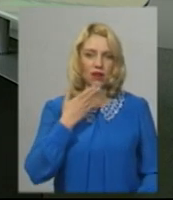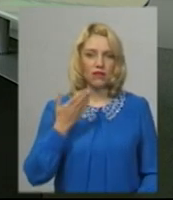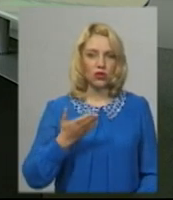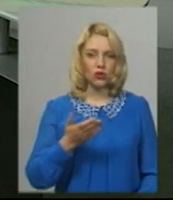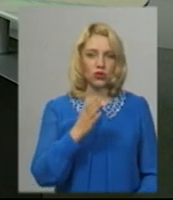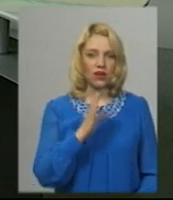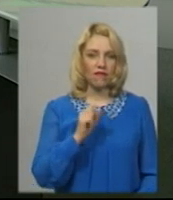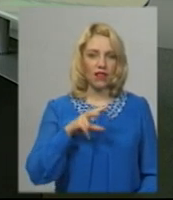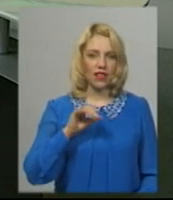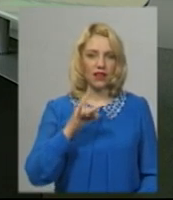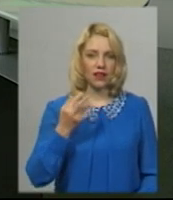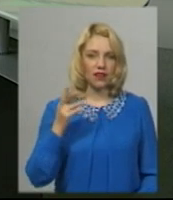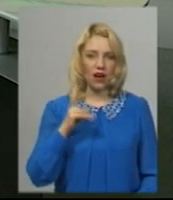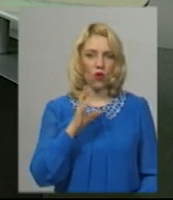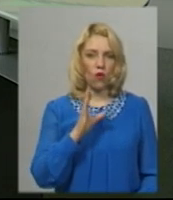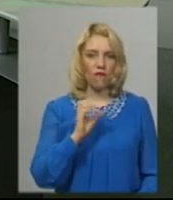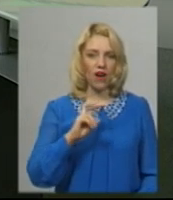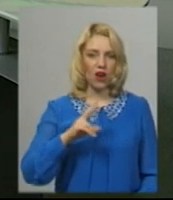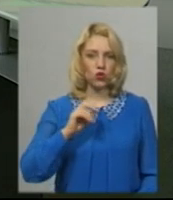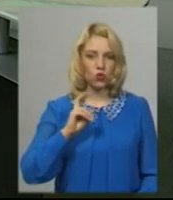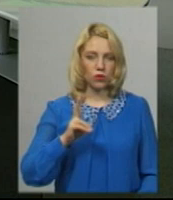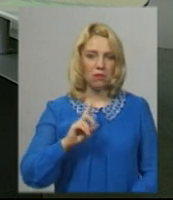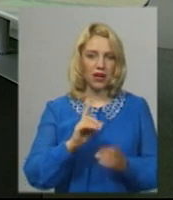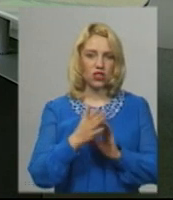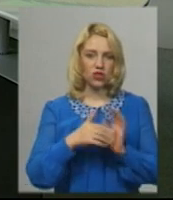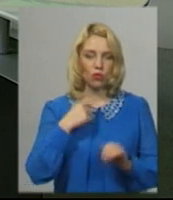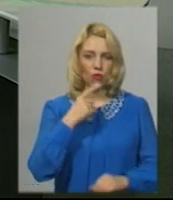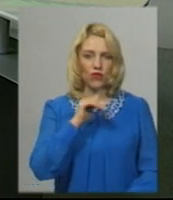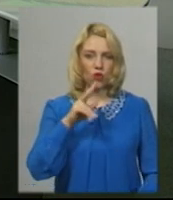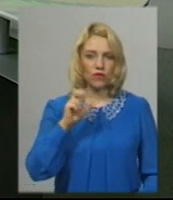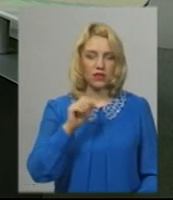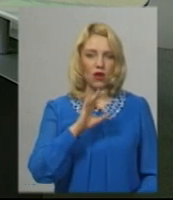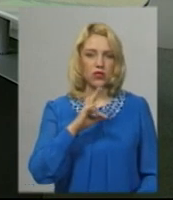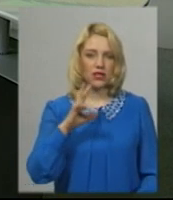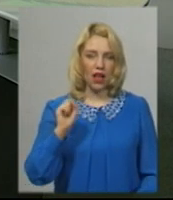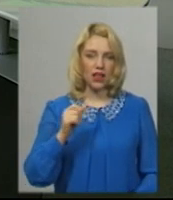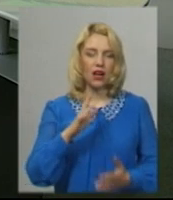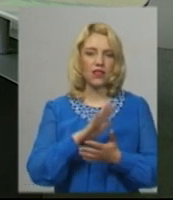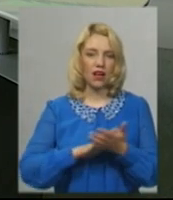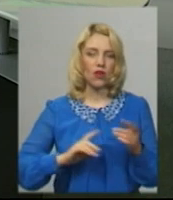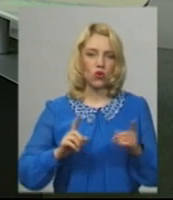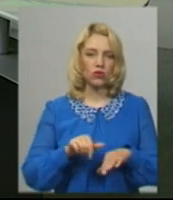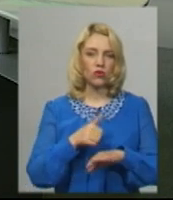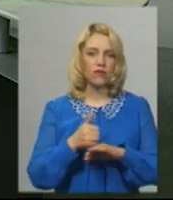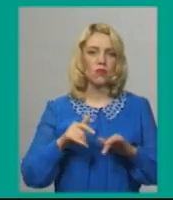Валерія Ковальчук. На жест в умову перекладає Оксана Фіновська. А далі коротко про головні події цього дня.